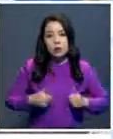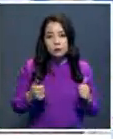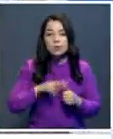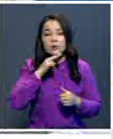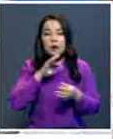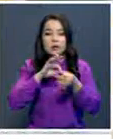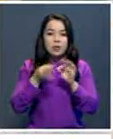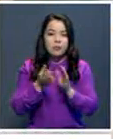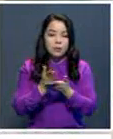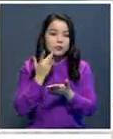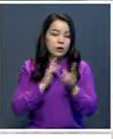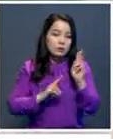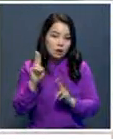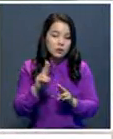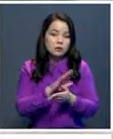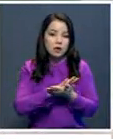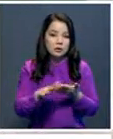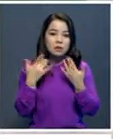көңіл бөліне.